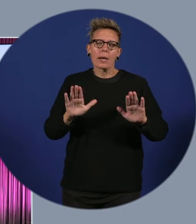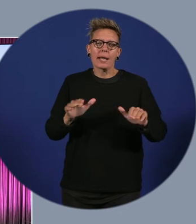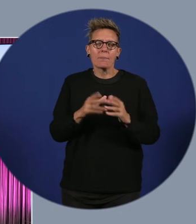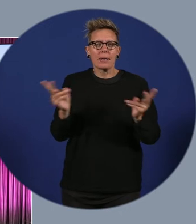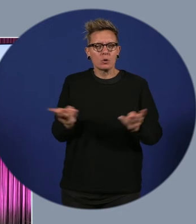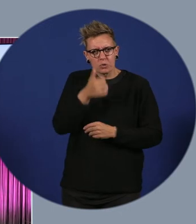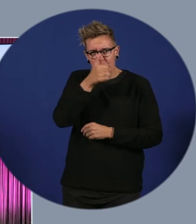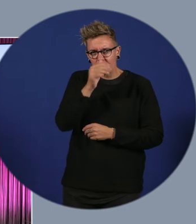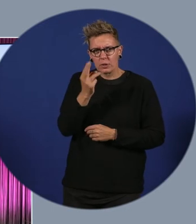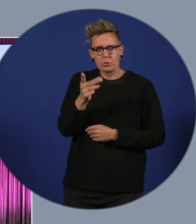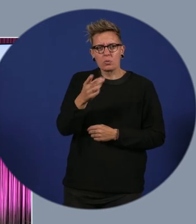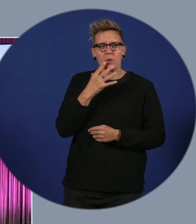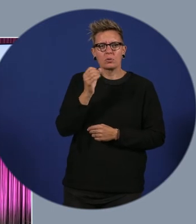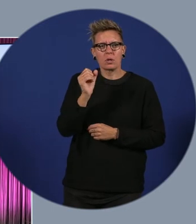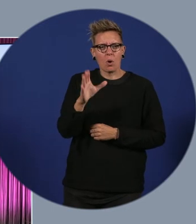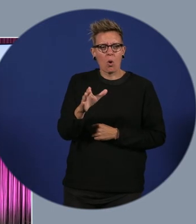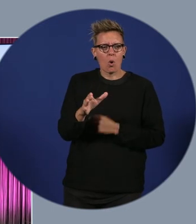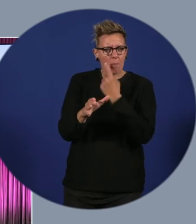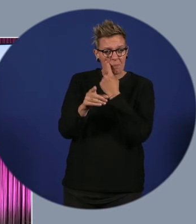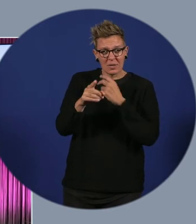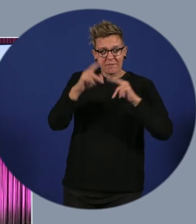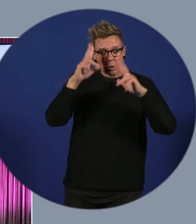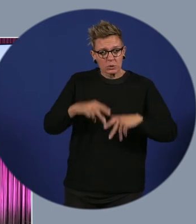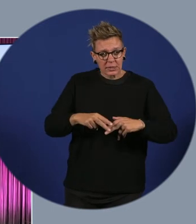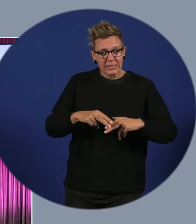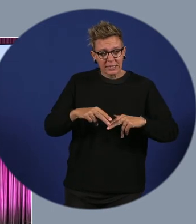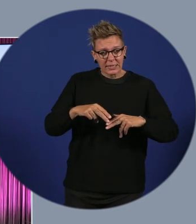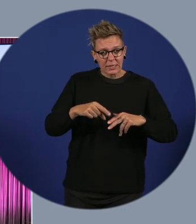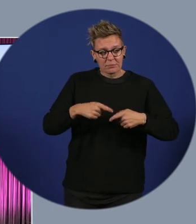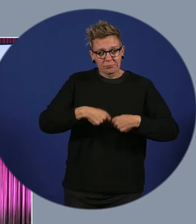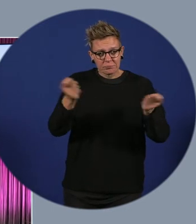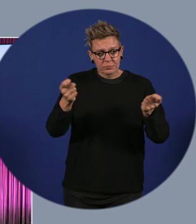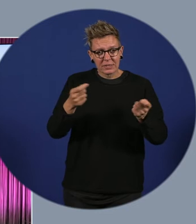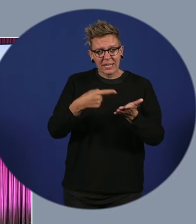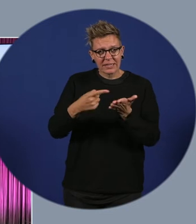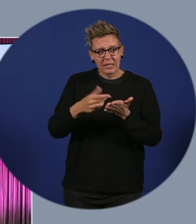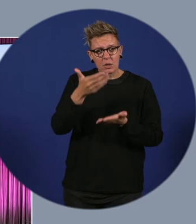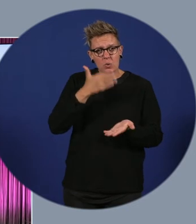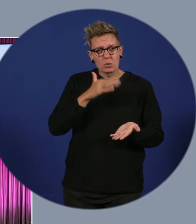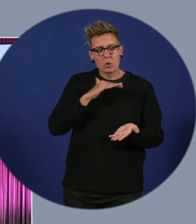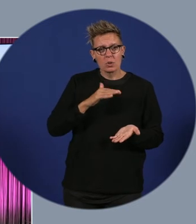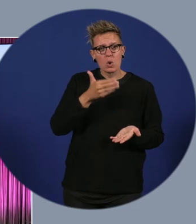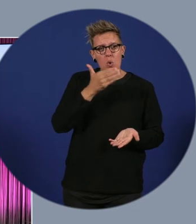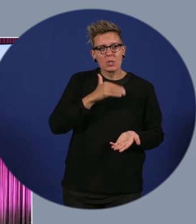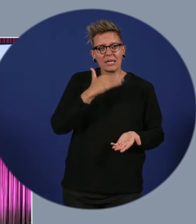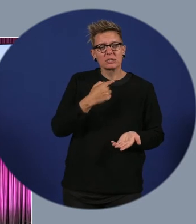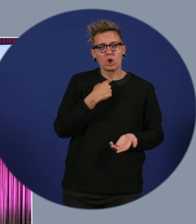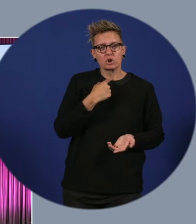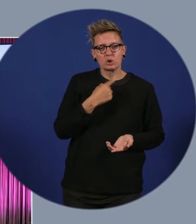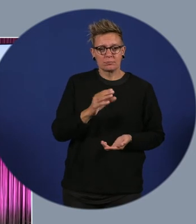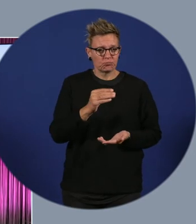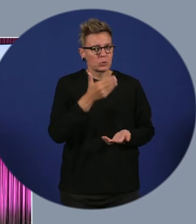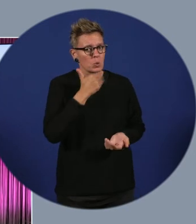intresserad när du säger med er studie som ni gjorde, den här forskningsstudien. Den hette Ungas röster, eller hur? Ungas röst. Ja. Ungas röst,